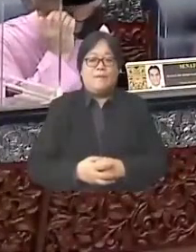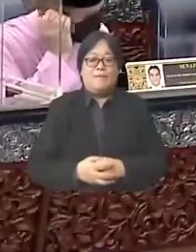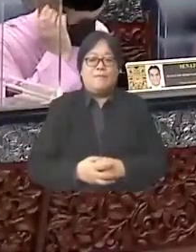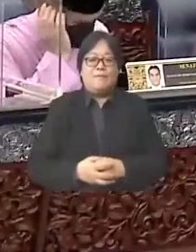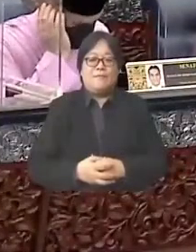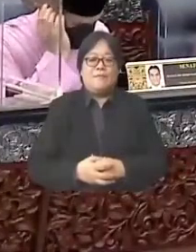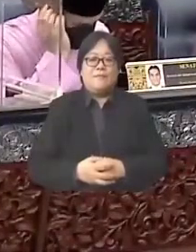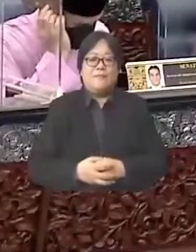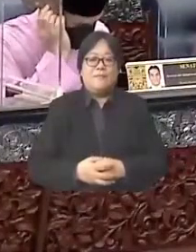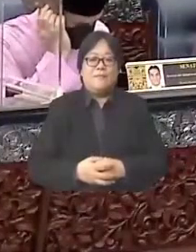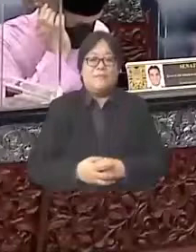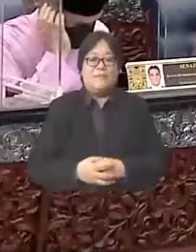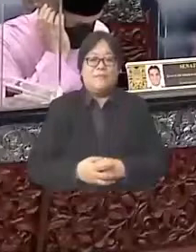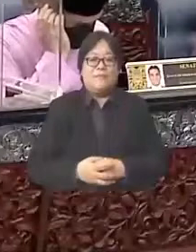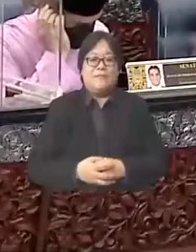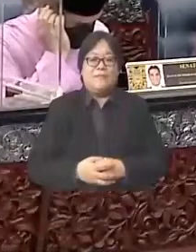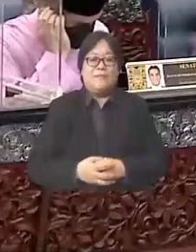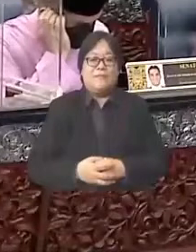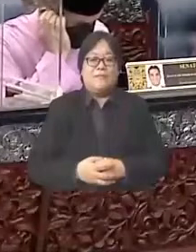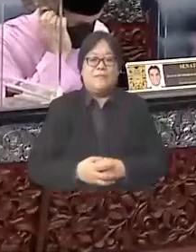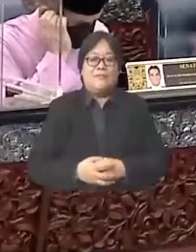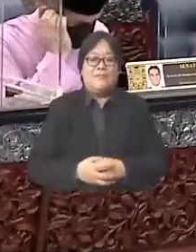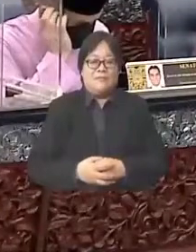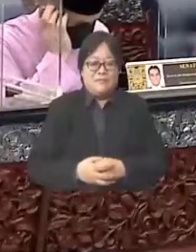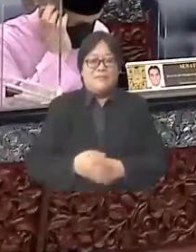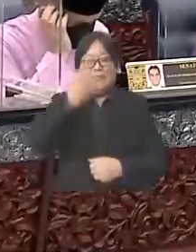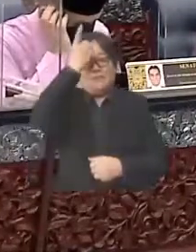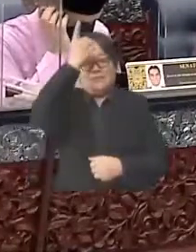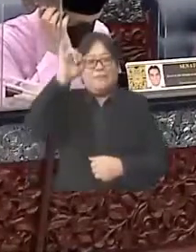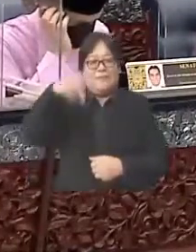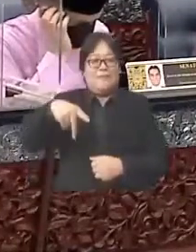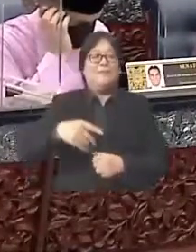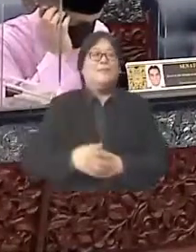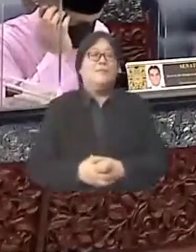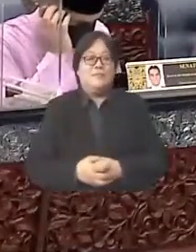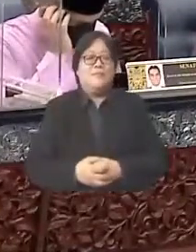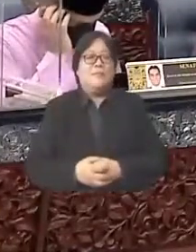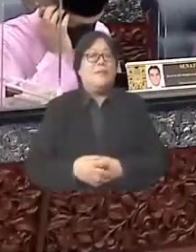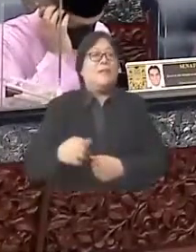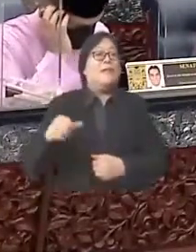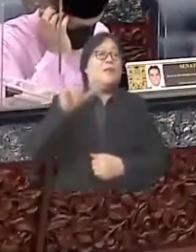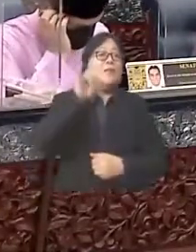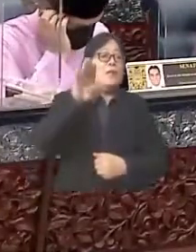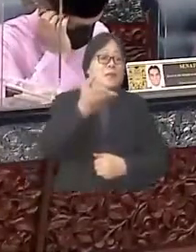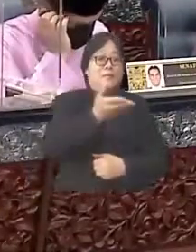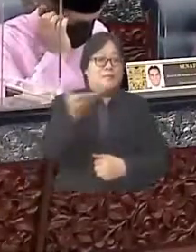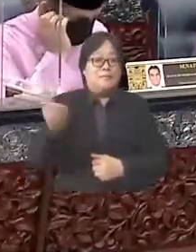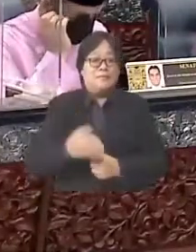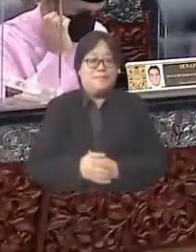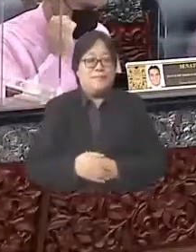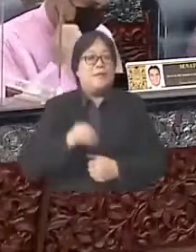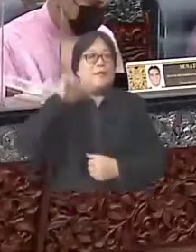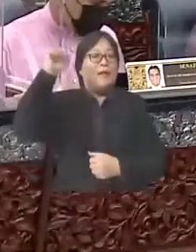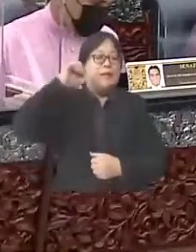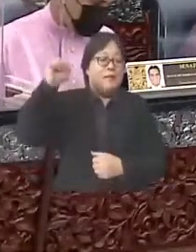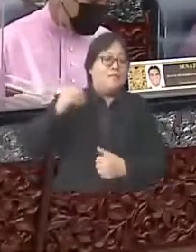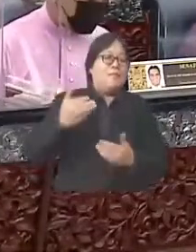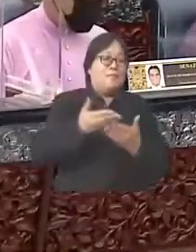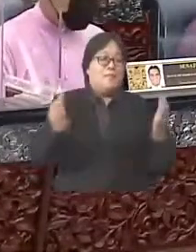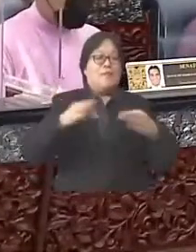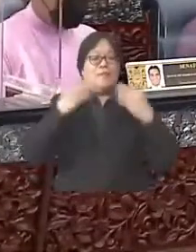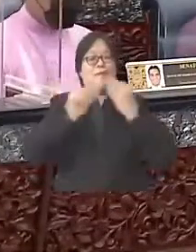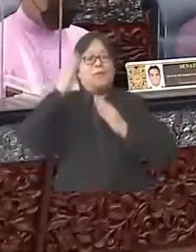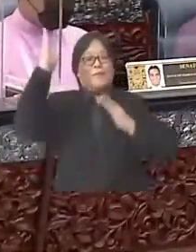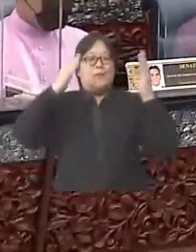Hai next Fahri cocok yang di betul kalian format saudara-saudari yang